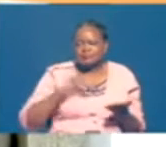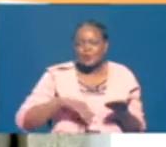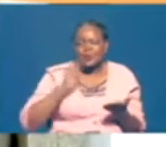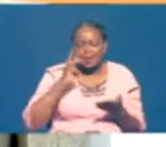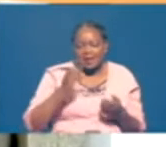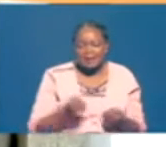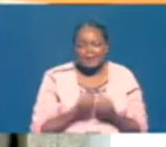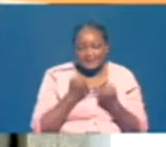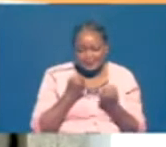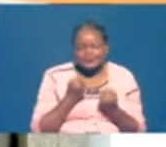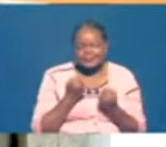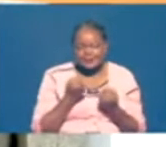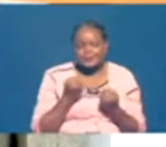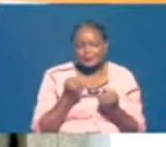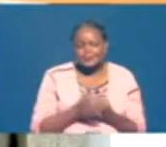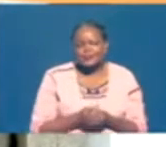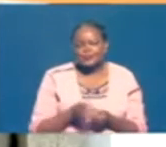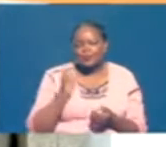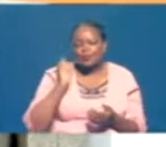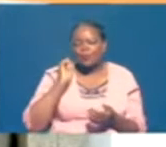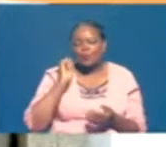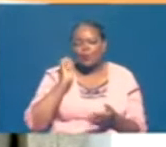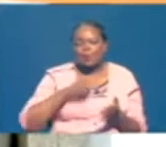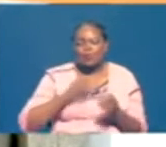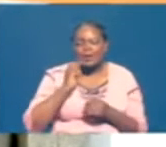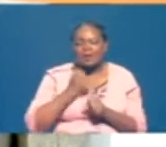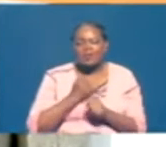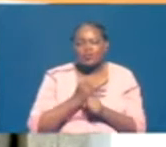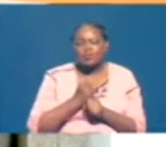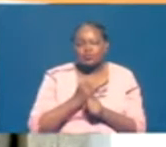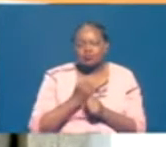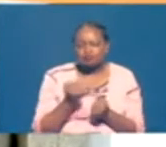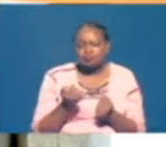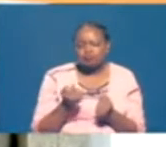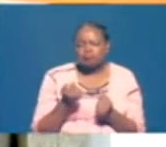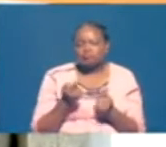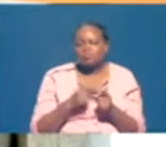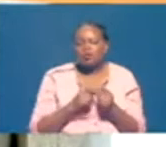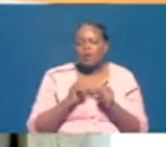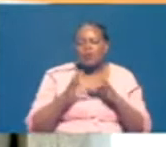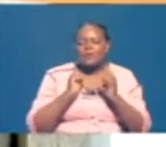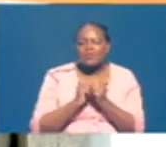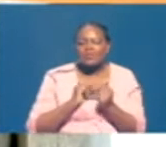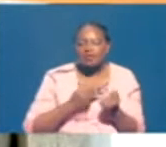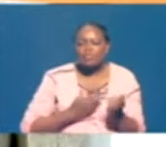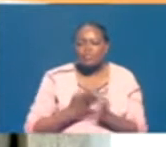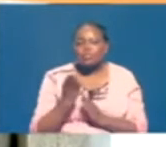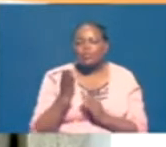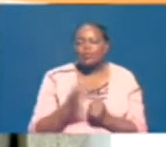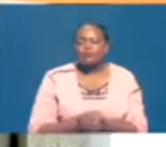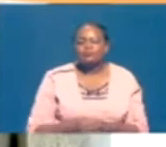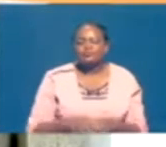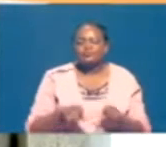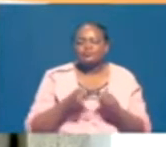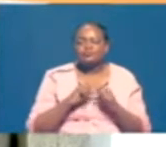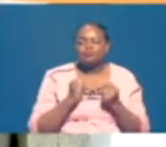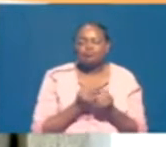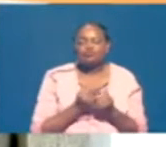ambacho pengine tutarajia katika siku za hivi karibuni. Na hivyo basi unaweza kuwasiliana nasi kupitia kwenye mitandao ya kijamii. Mi Twitter